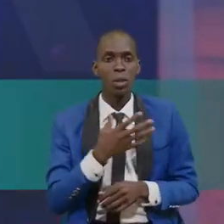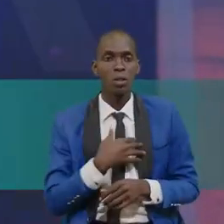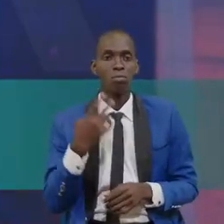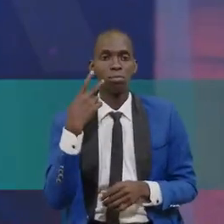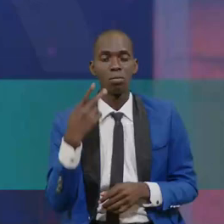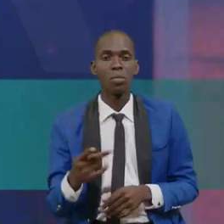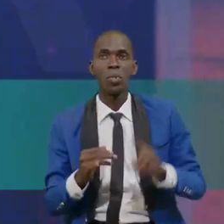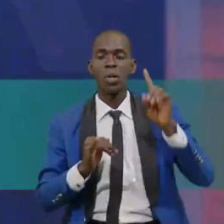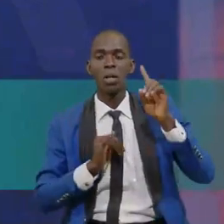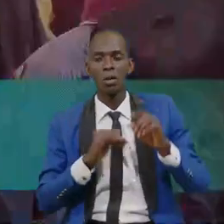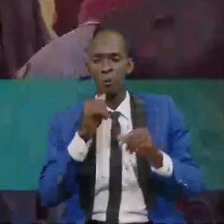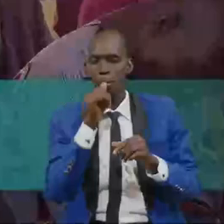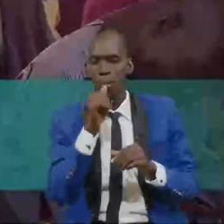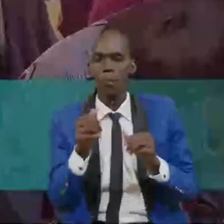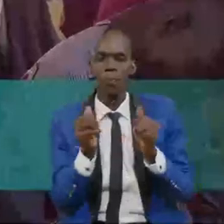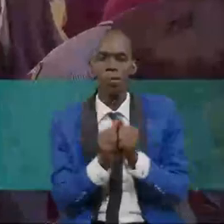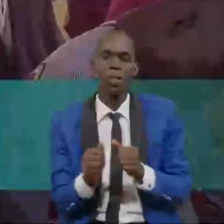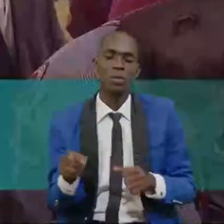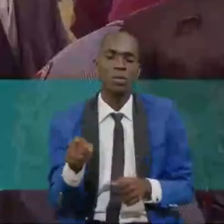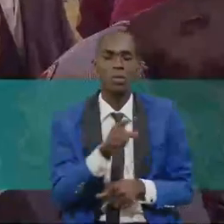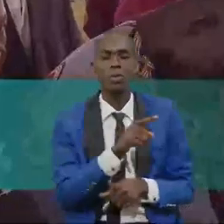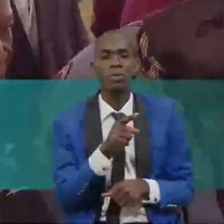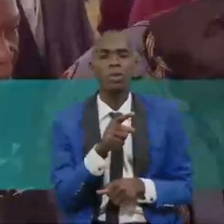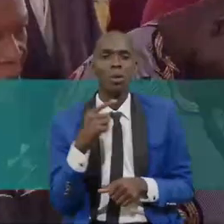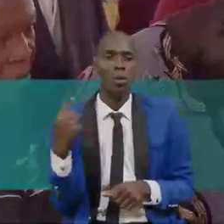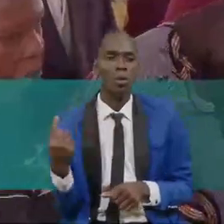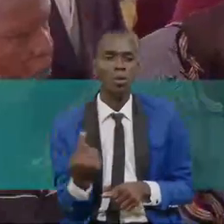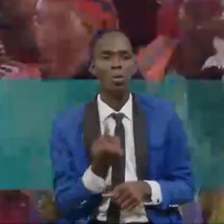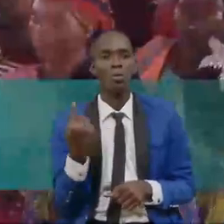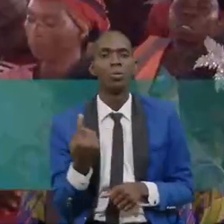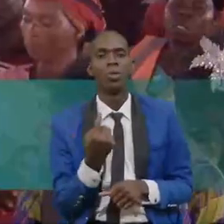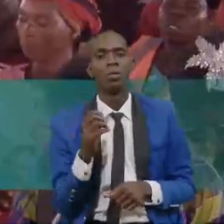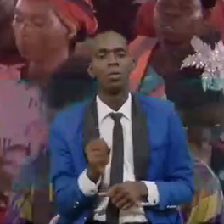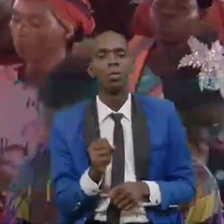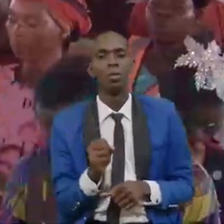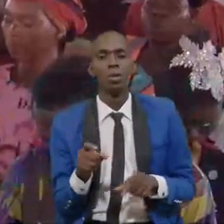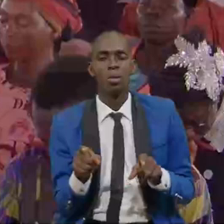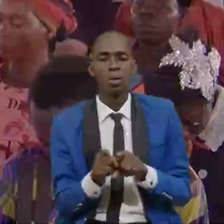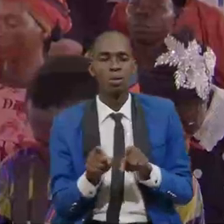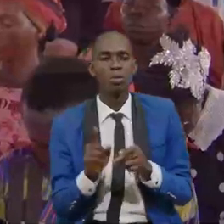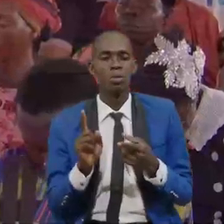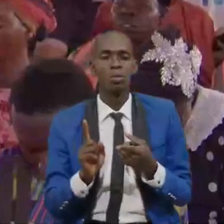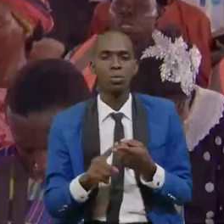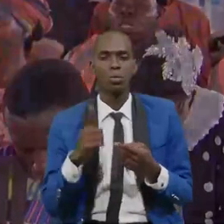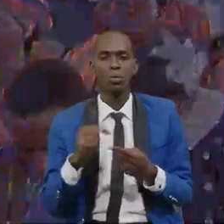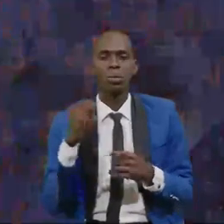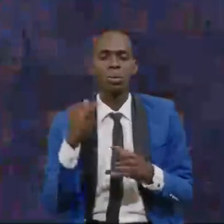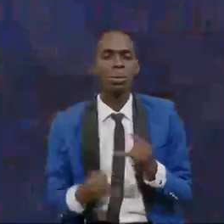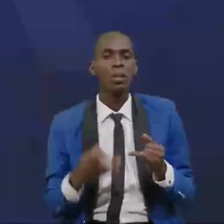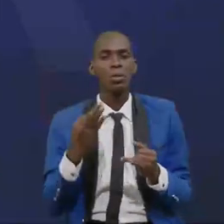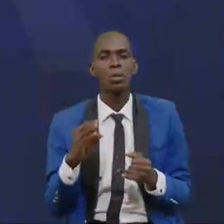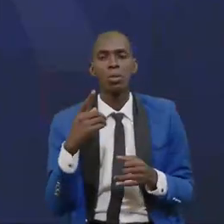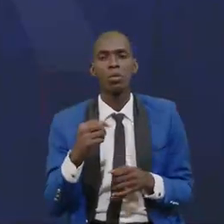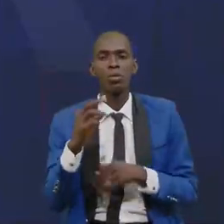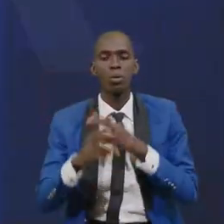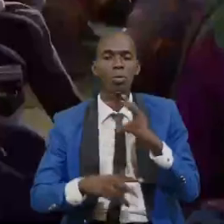voici, je suis avec vous. tous les jours, jusqu'à la fin